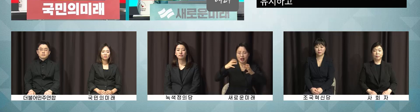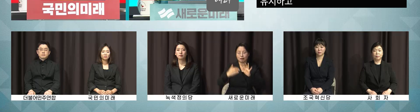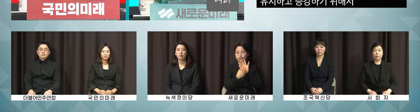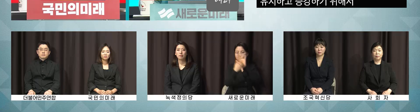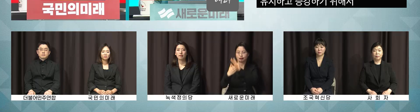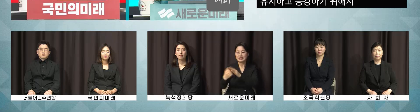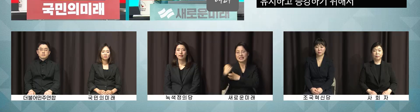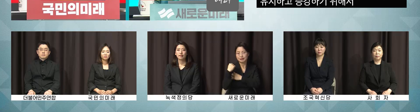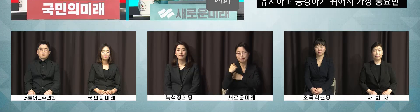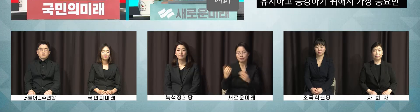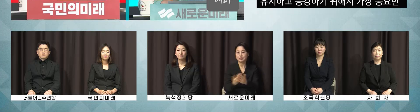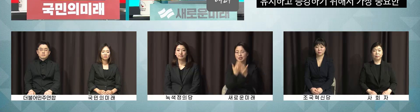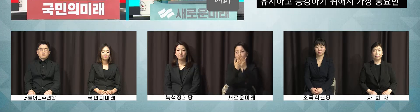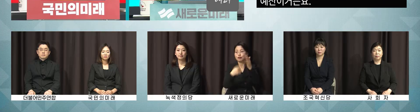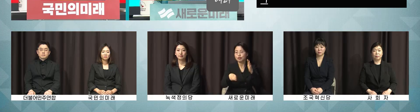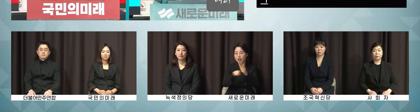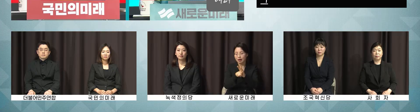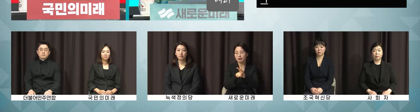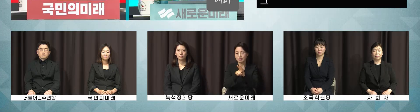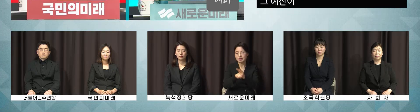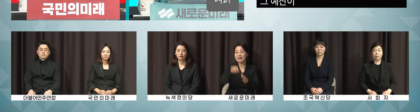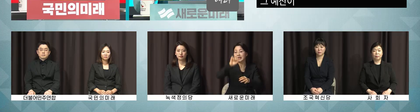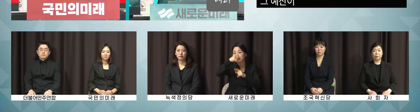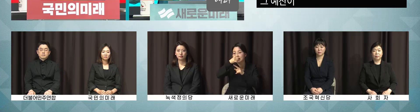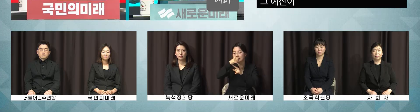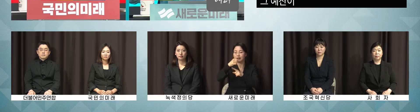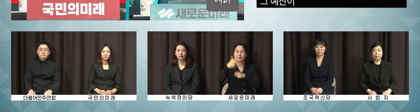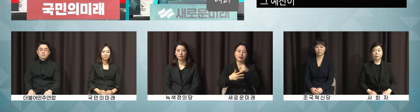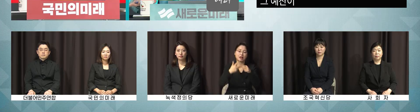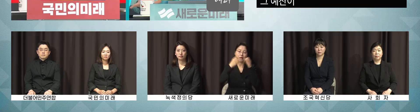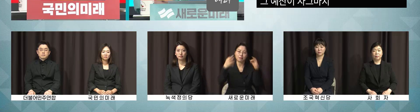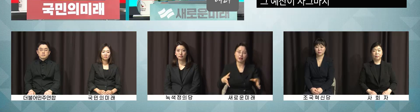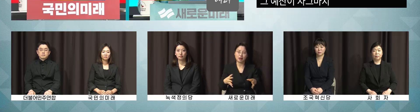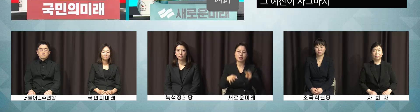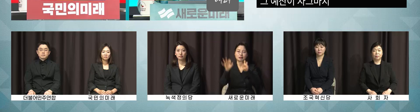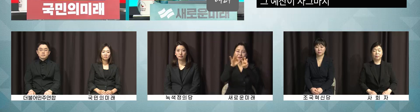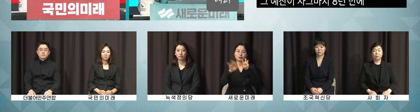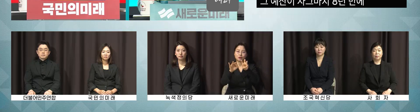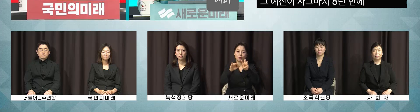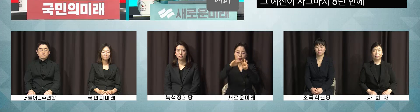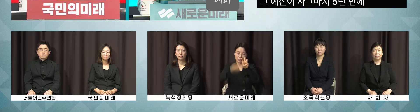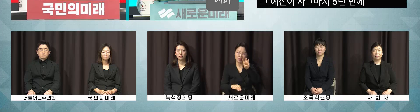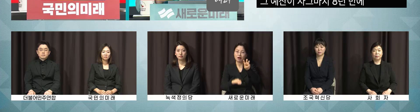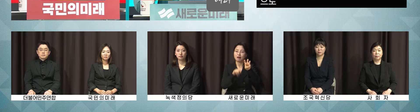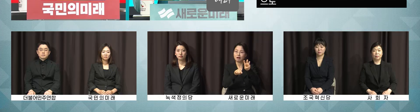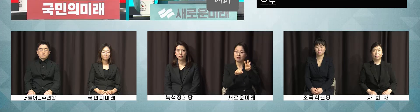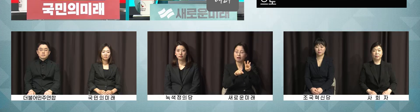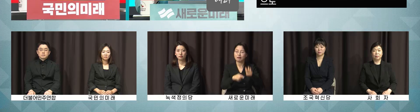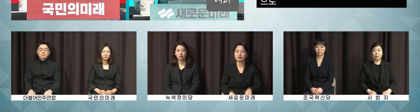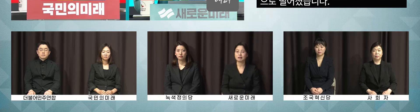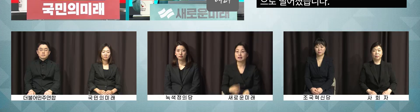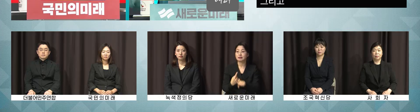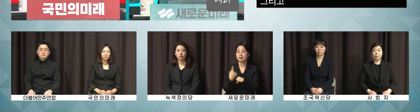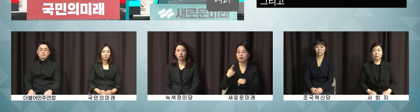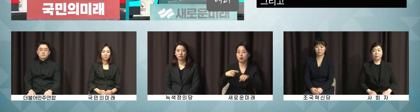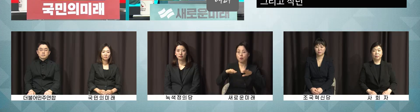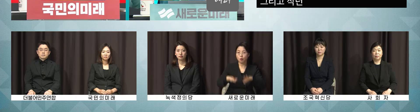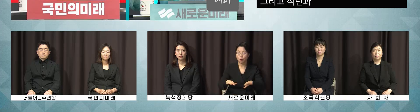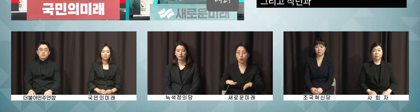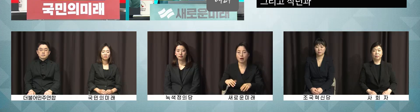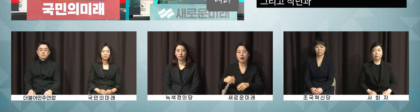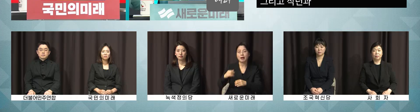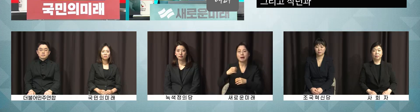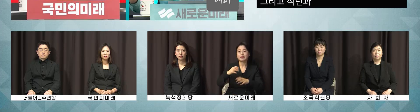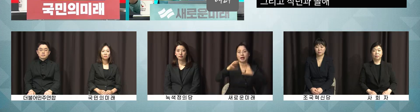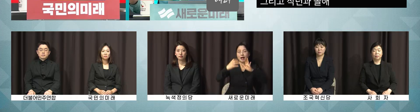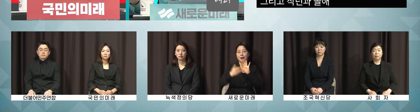예산이거든요. 그 예산이 자그마치 8년 만에 30% 밑으로 떨어졌습니다. 그리고 작년과 올해 방위력